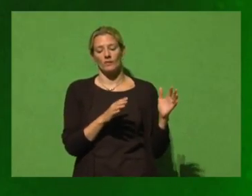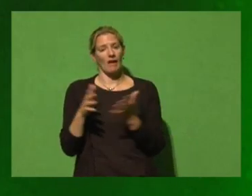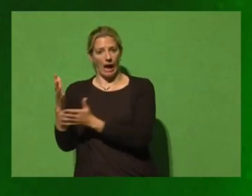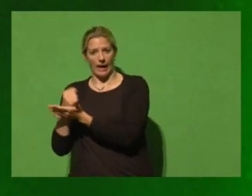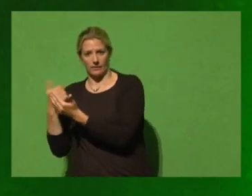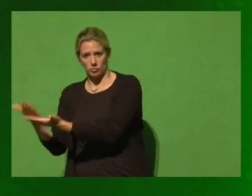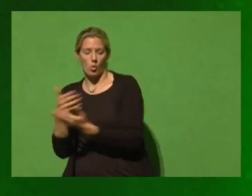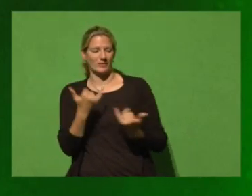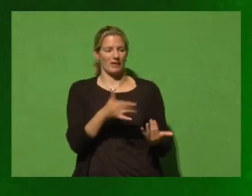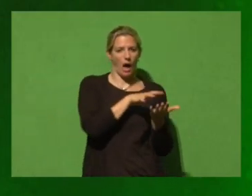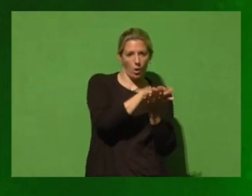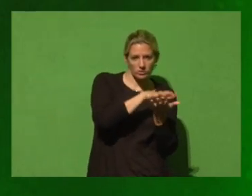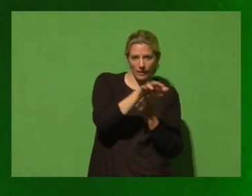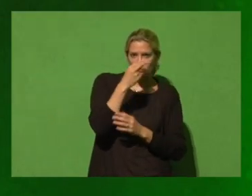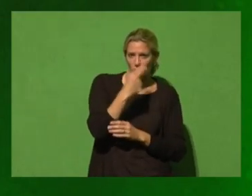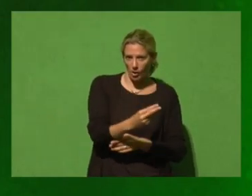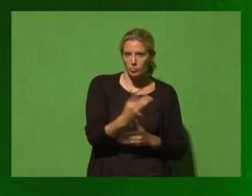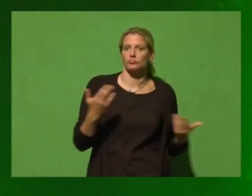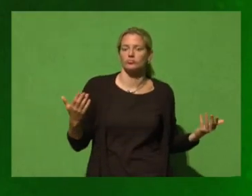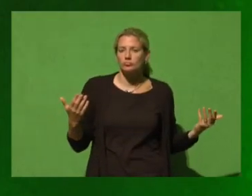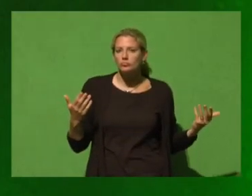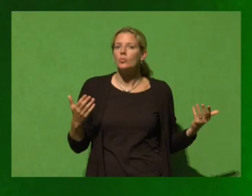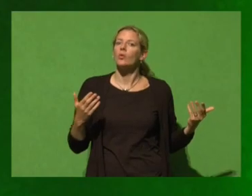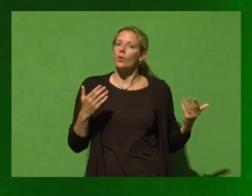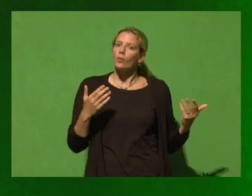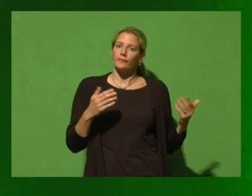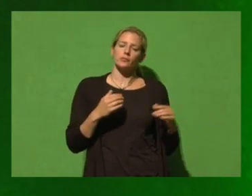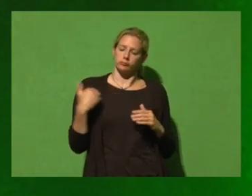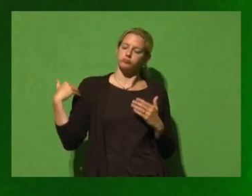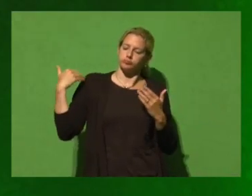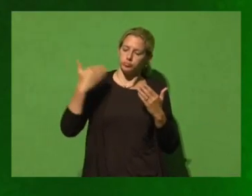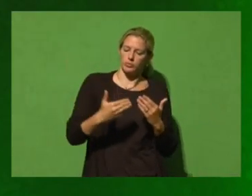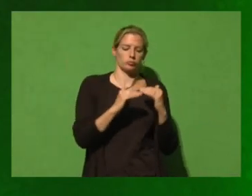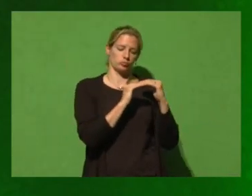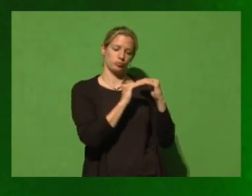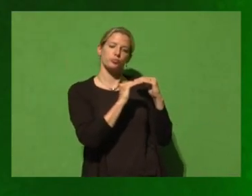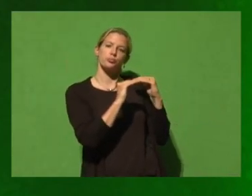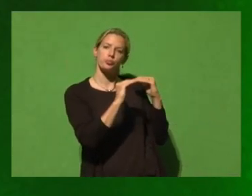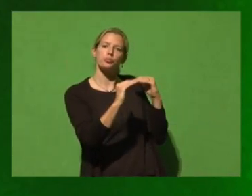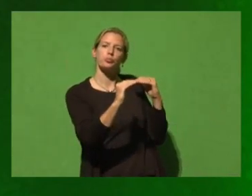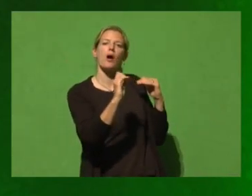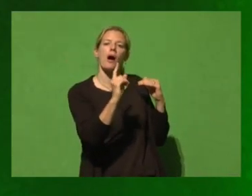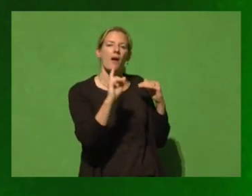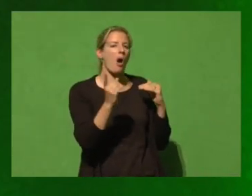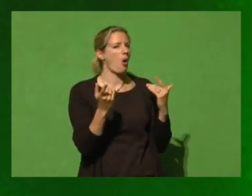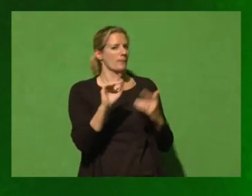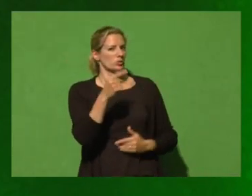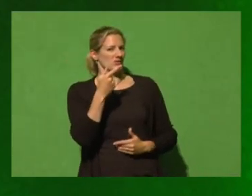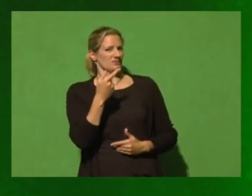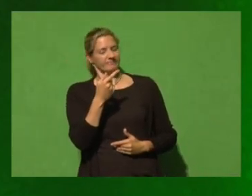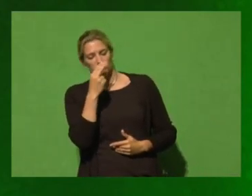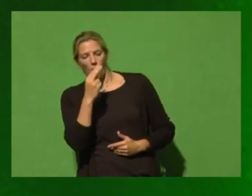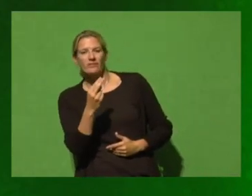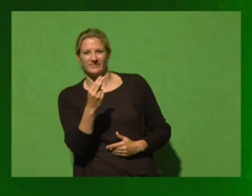auch, halten wir zwar das Niveau der letzten Jahre, allerdings haben wir auch Teuerungsraten eingerechnet. Alles wird